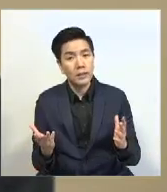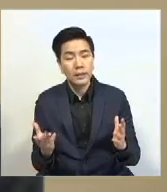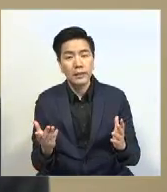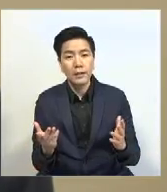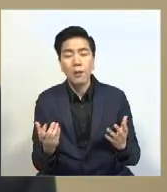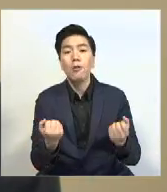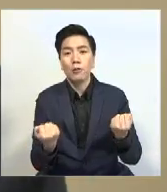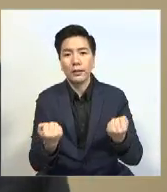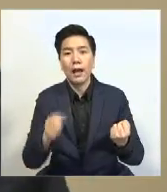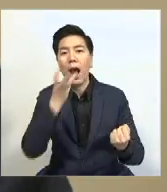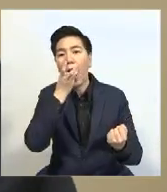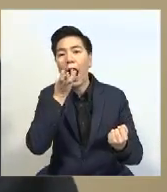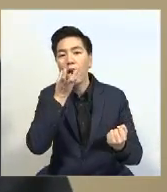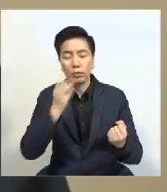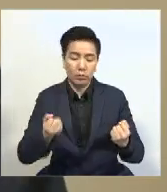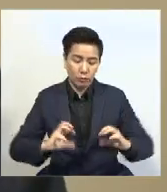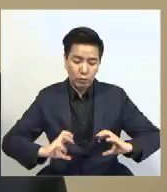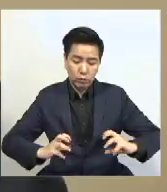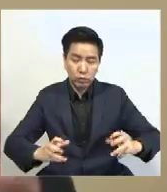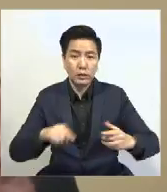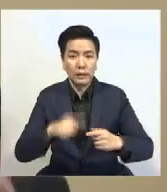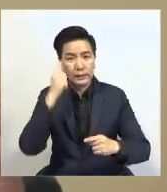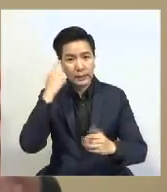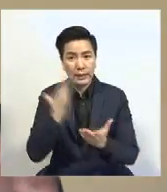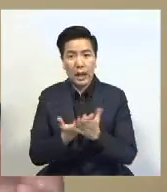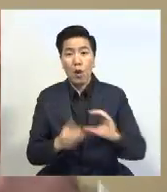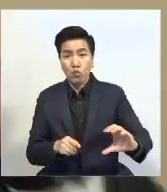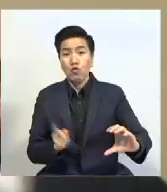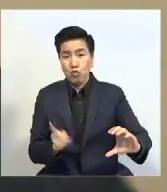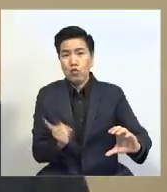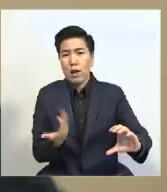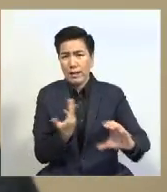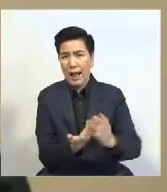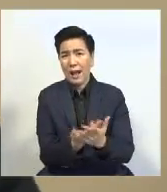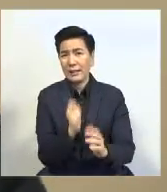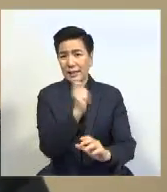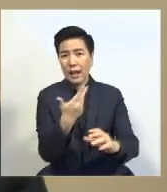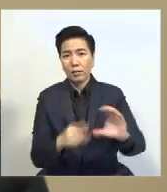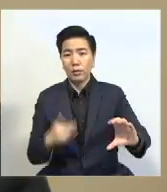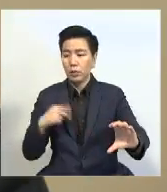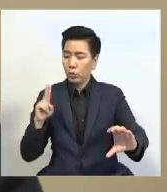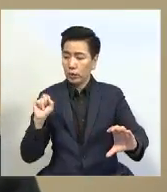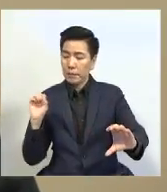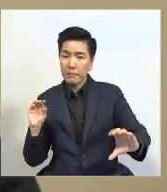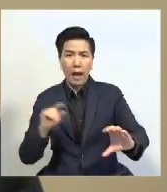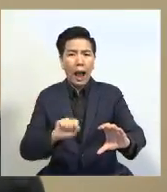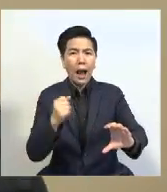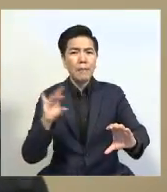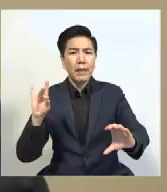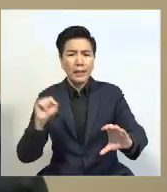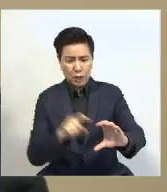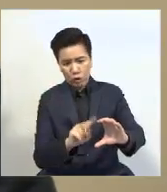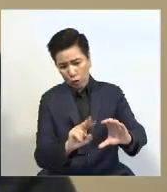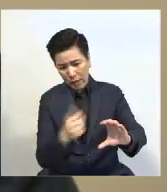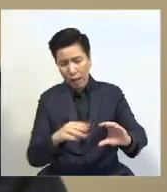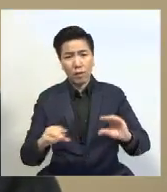รถเก็บเกี่ยวข้าวสมมติอย่างนั้นนะครับแล้วก็ได้เงินสมทบจากตกลงลงไปแล้วได้เงินสมทบจากกองทุนบ้านมา 200,000 ยังขาดอีก 800,000